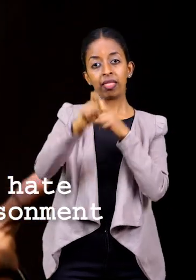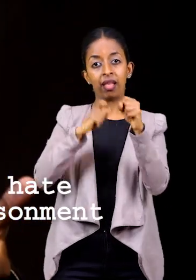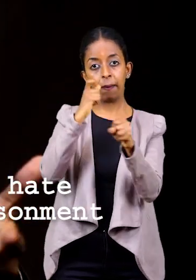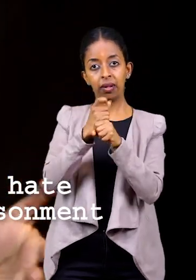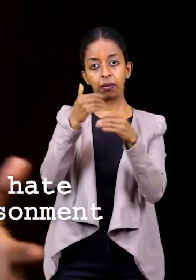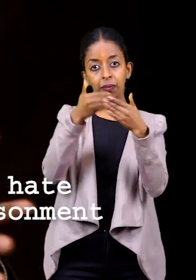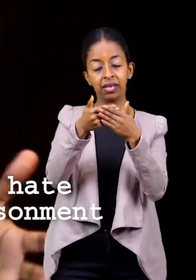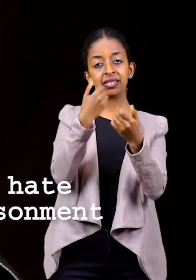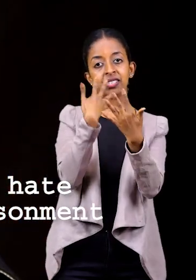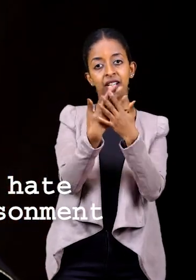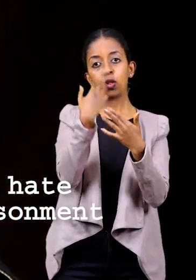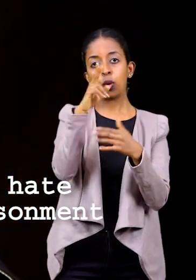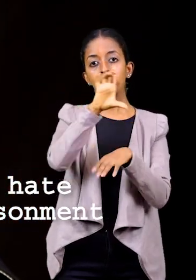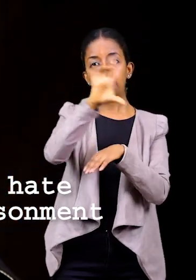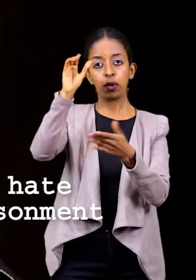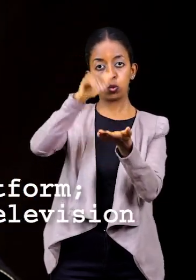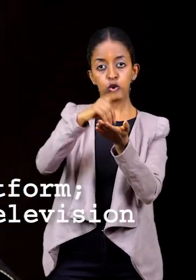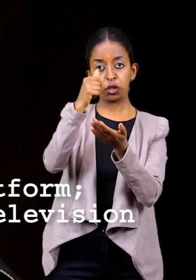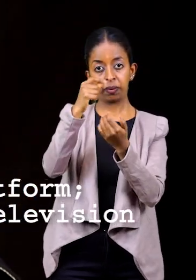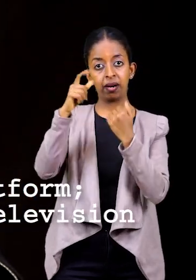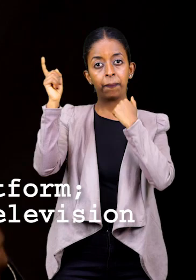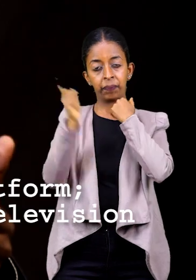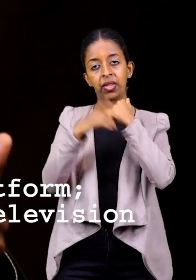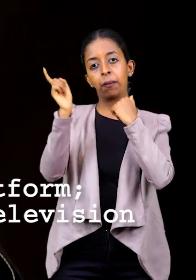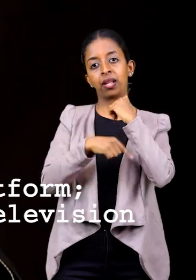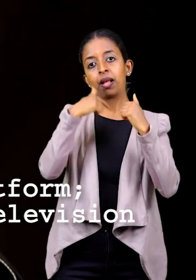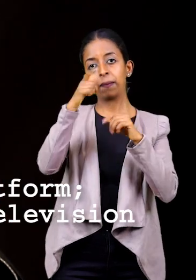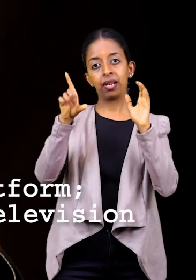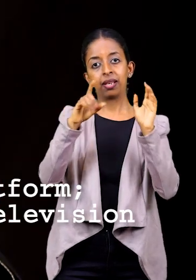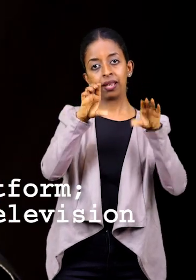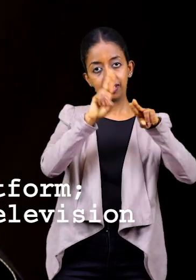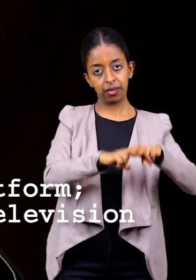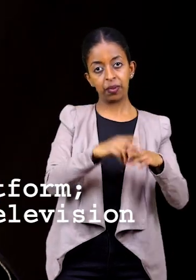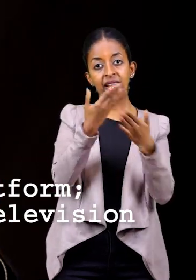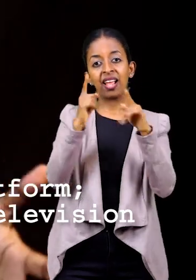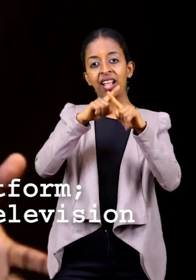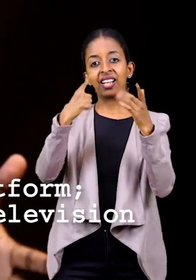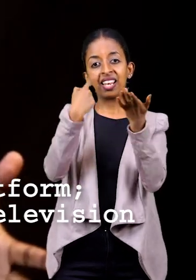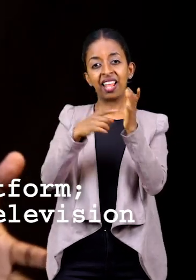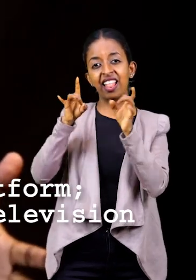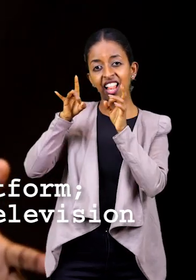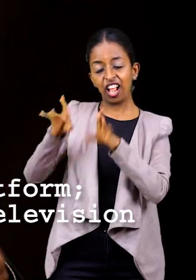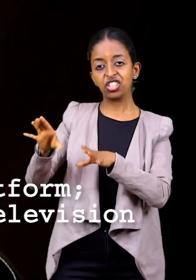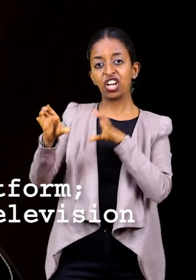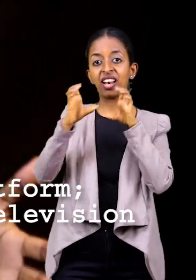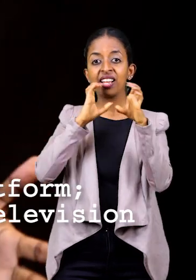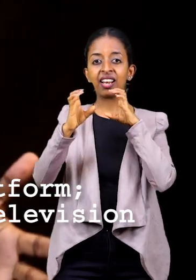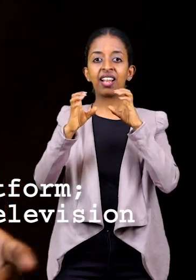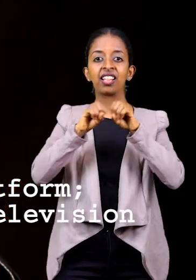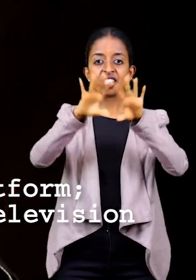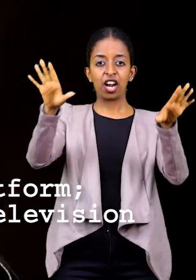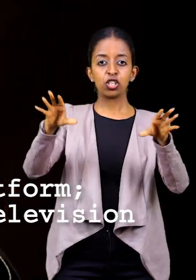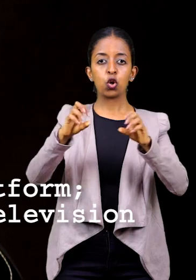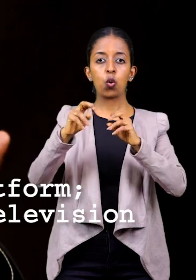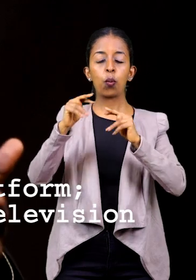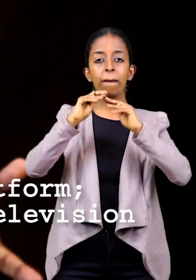adabbii hidhaa hanga waggaa lamaa qaqqabu yookaan hanga qarshii 1,000 adabsiisuu akka danda'u tumameera. Garuu dubbiin